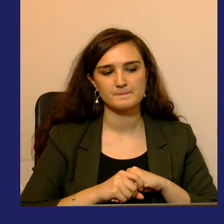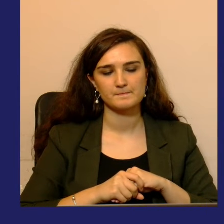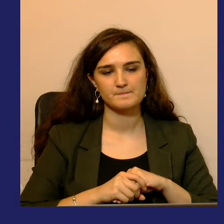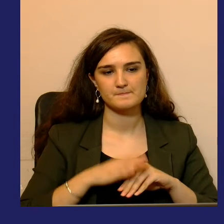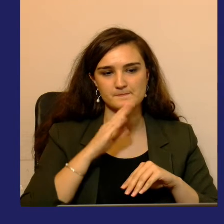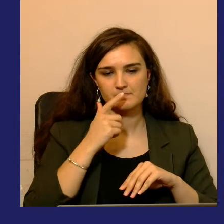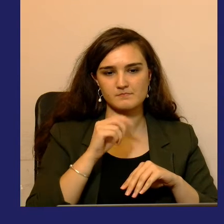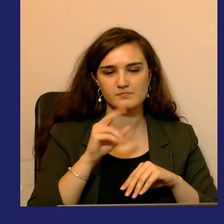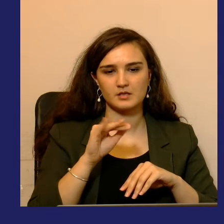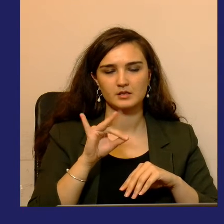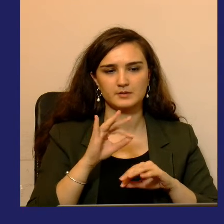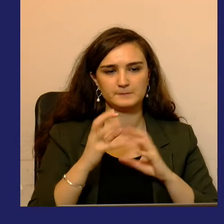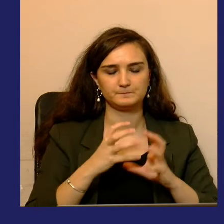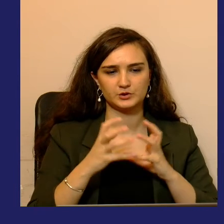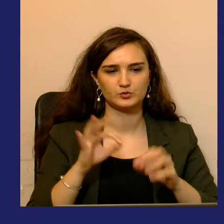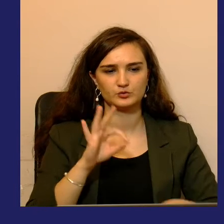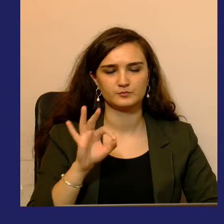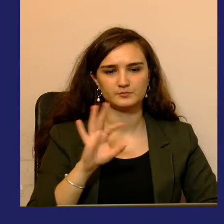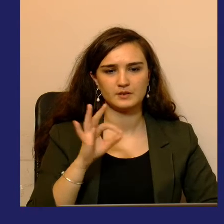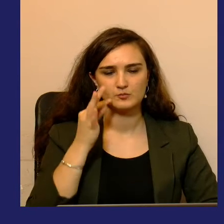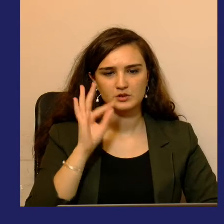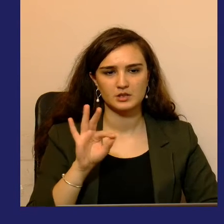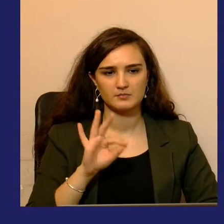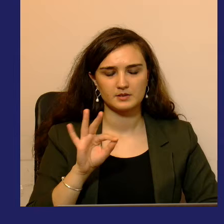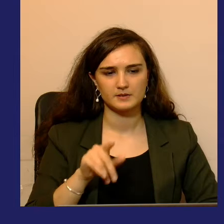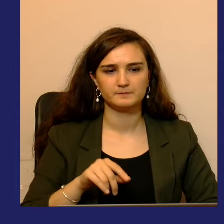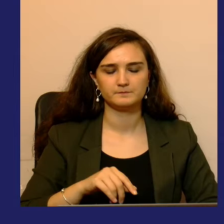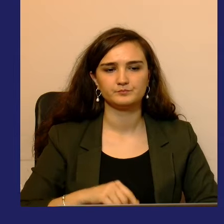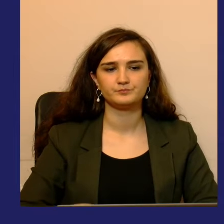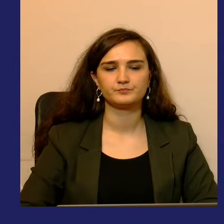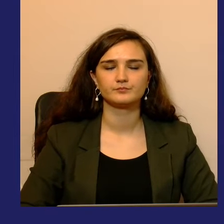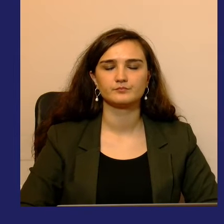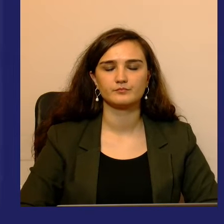ქალაქმა კატერინამ ისაუბრა საერთაშორისო გამოცდილებაზე